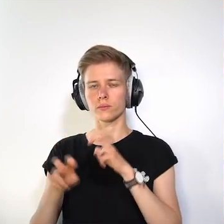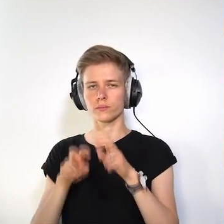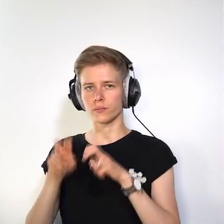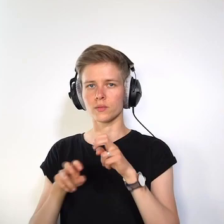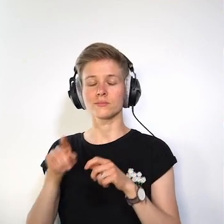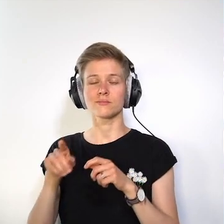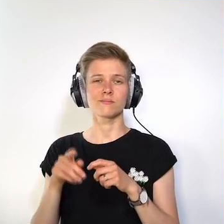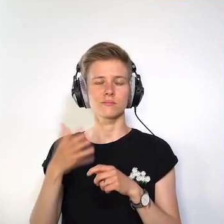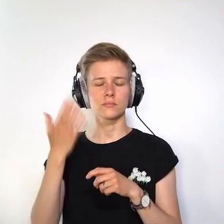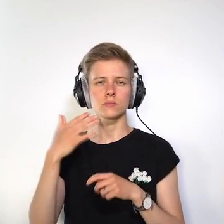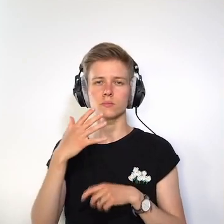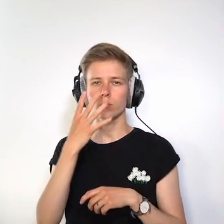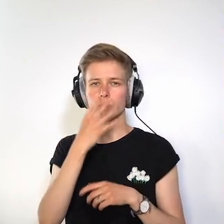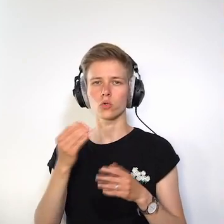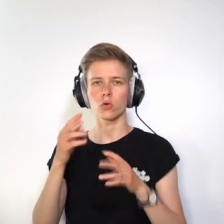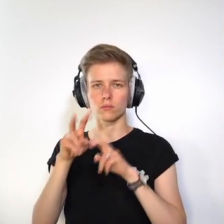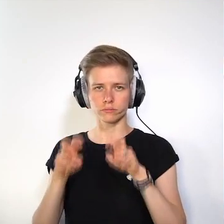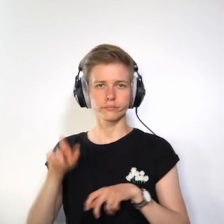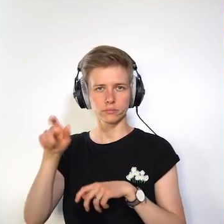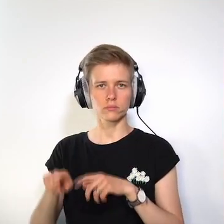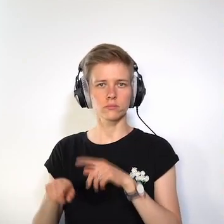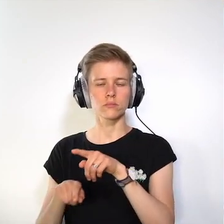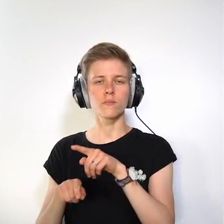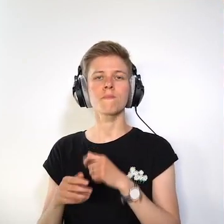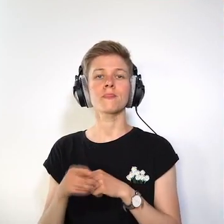psykoanalyytikko, ja hän teki selvityksen siitä,